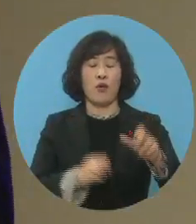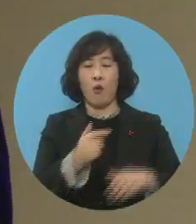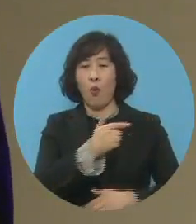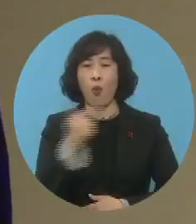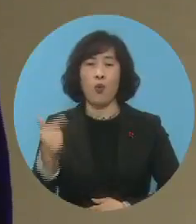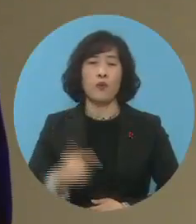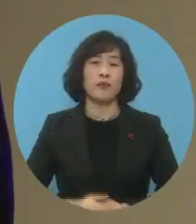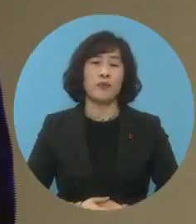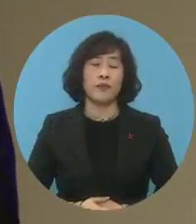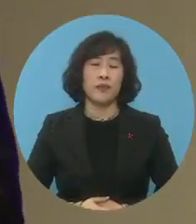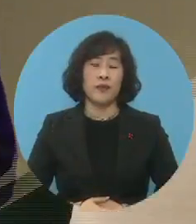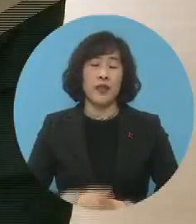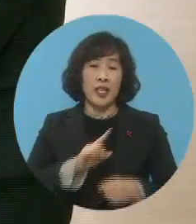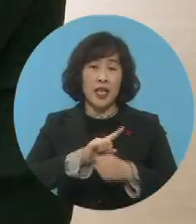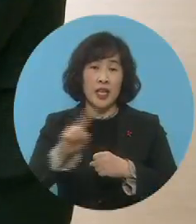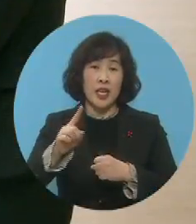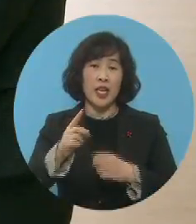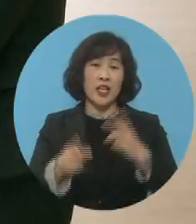진행됐습니다.